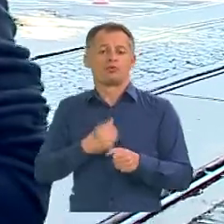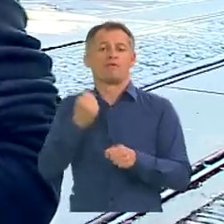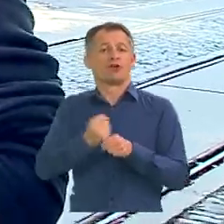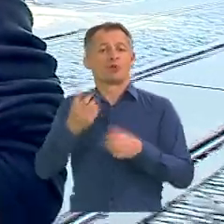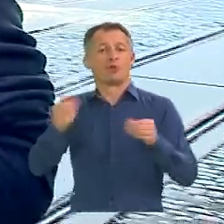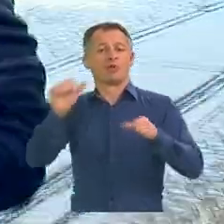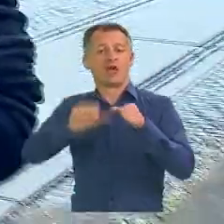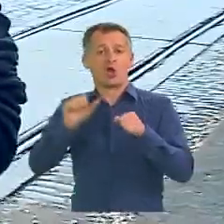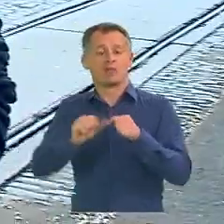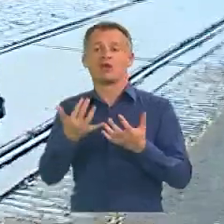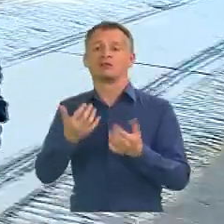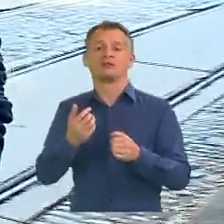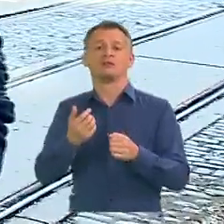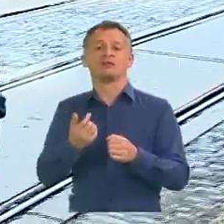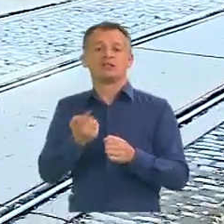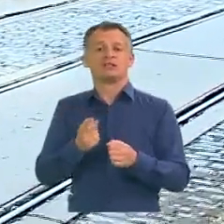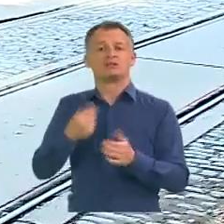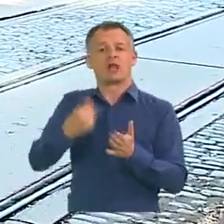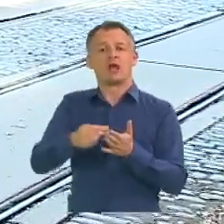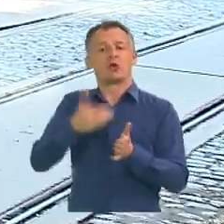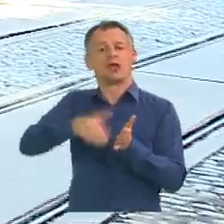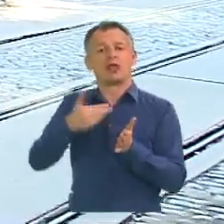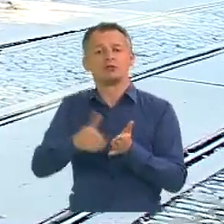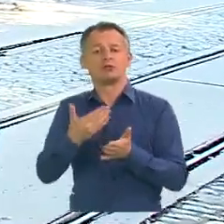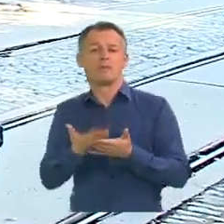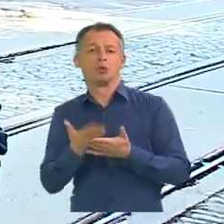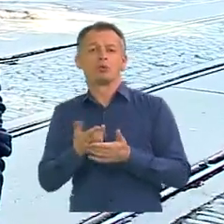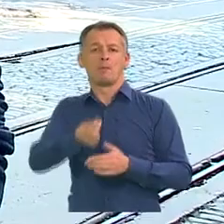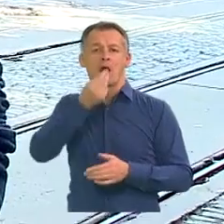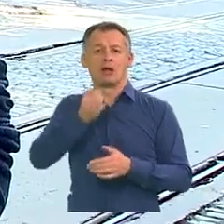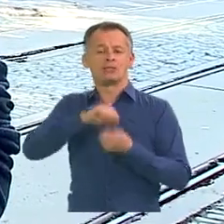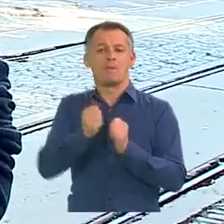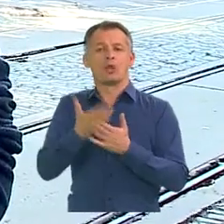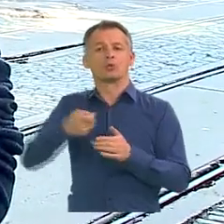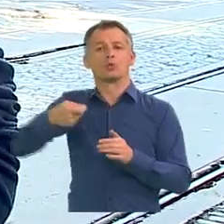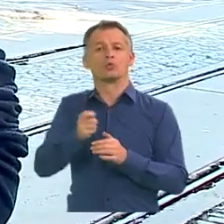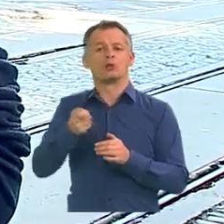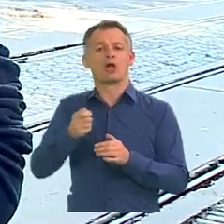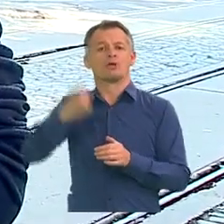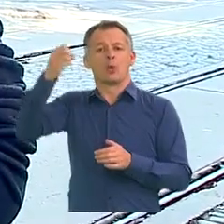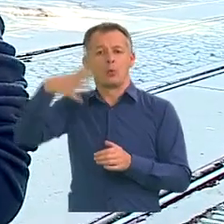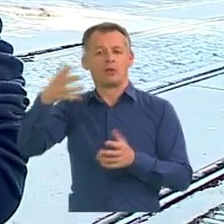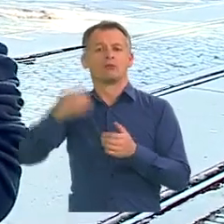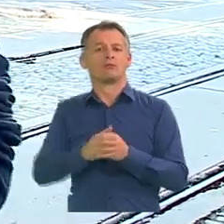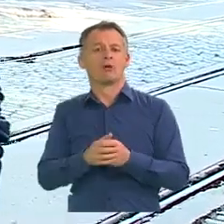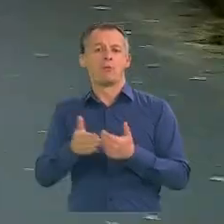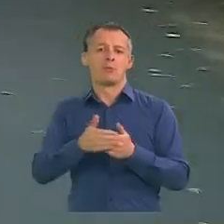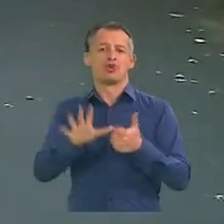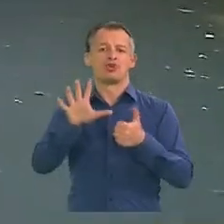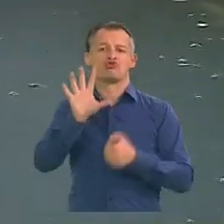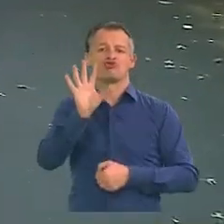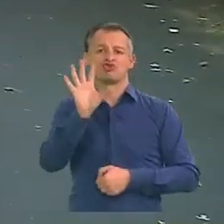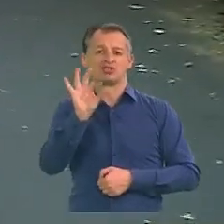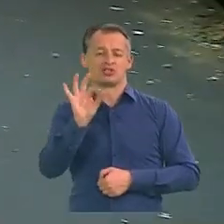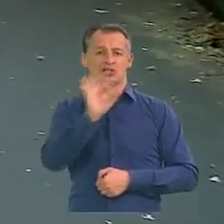Cât din salariu cheltuiți pe mâncare, respectiv utilități? Cam 50%. În principal